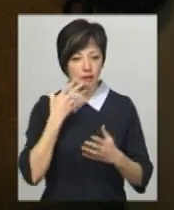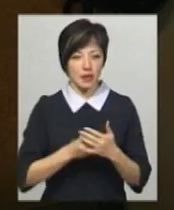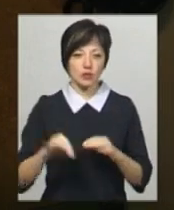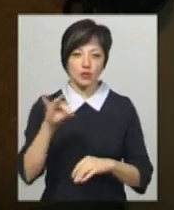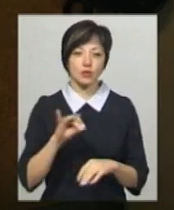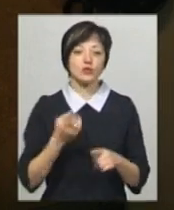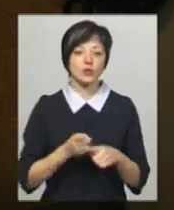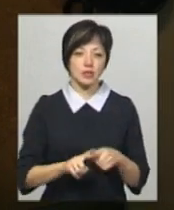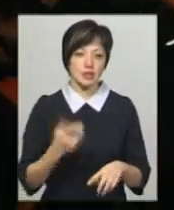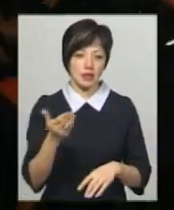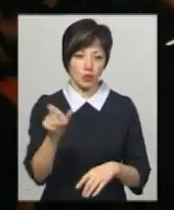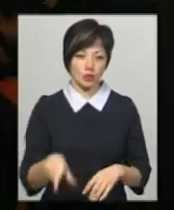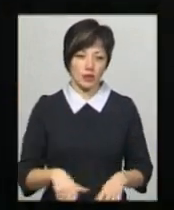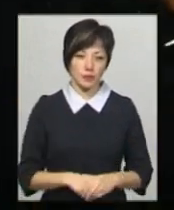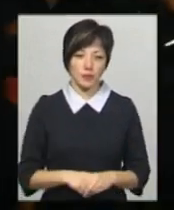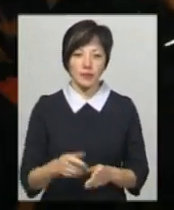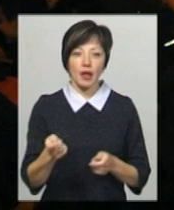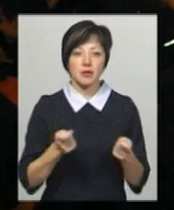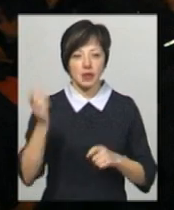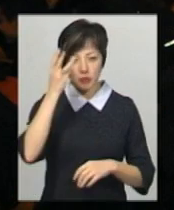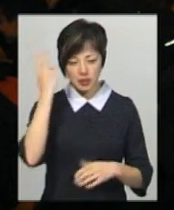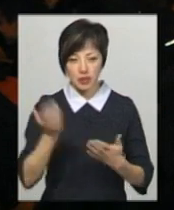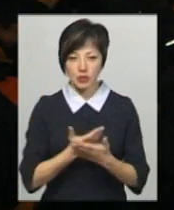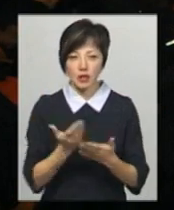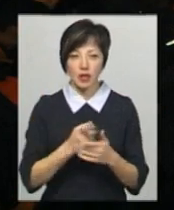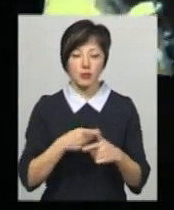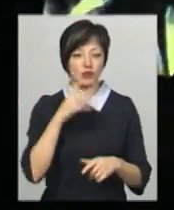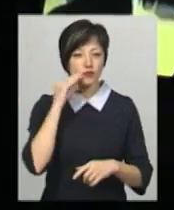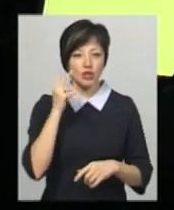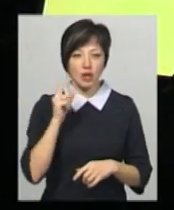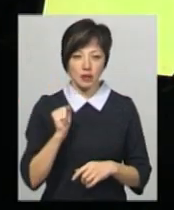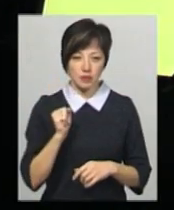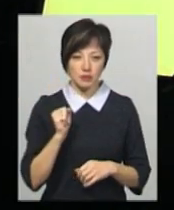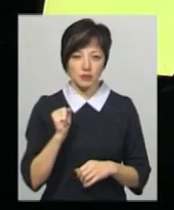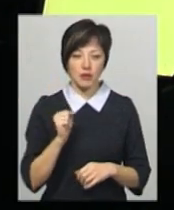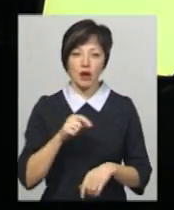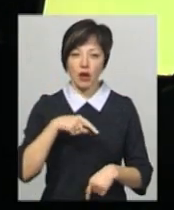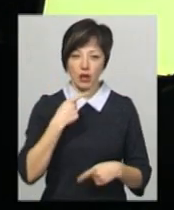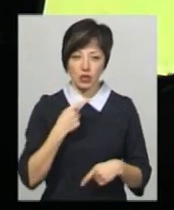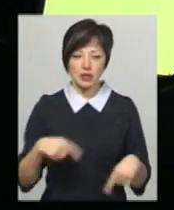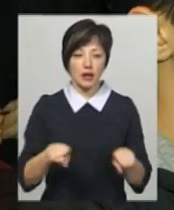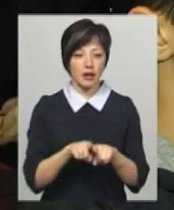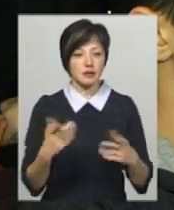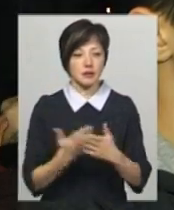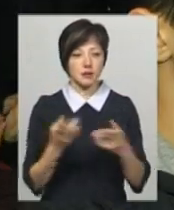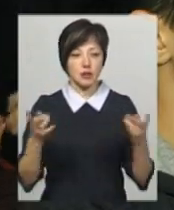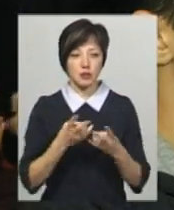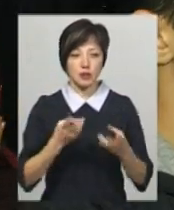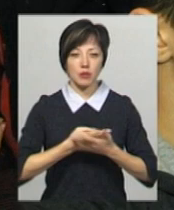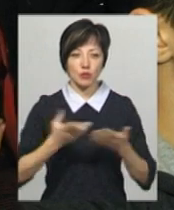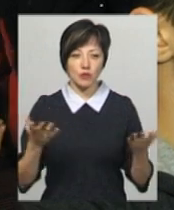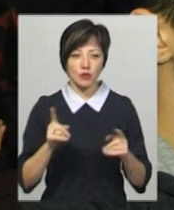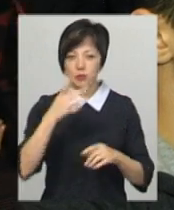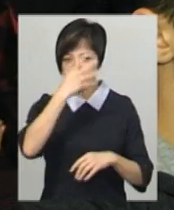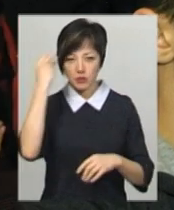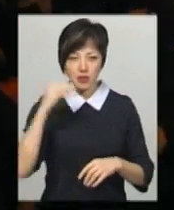історії, то що це за людина? Адміністратор Хмельницького кінотеатру імені Тараса Шевченка Надія Василишина каже, такі стрічки потрібно демонструвати, щоб